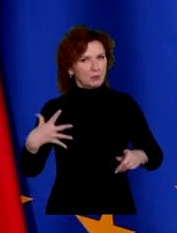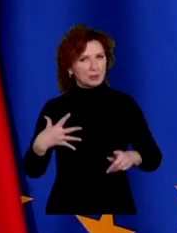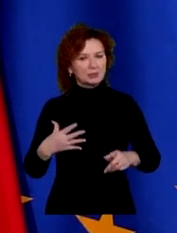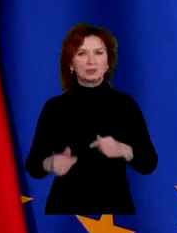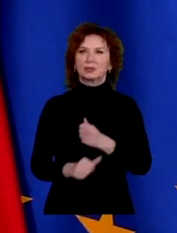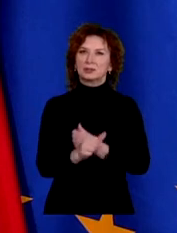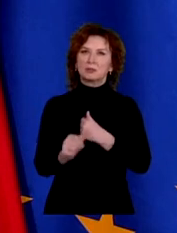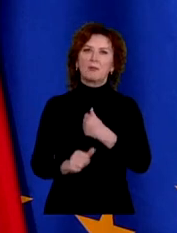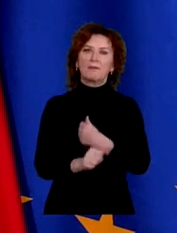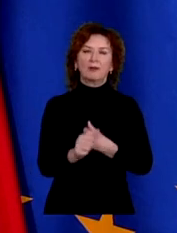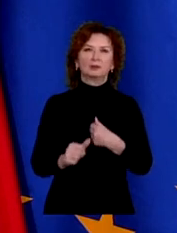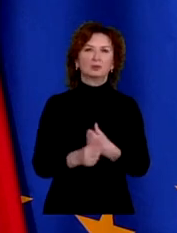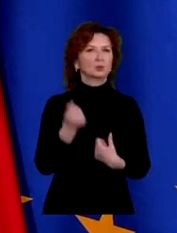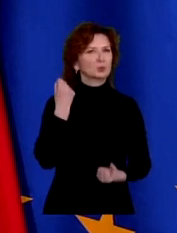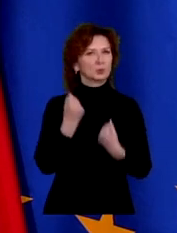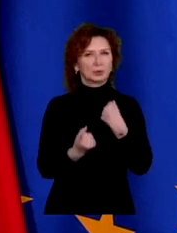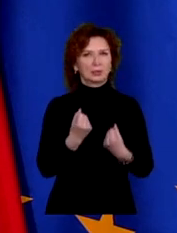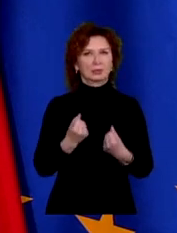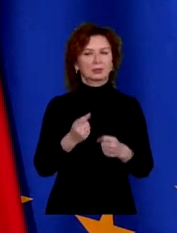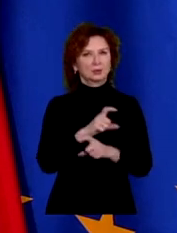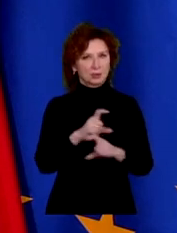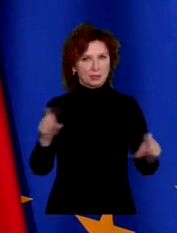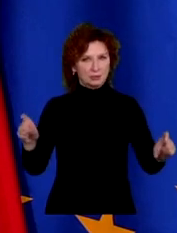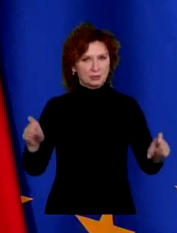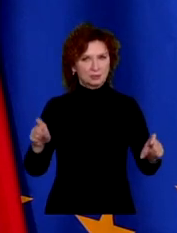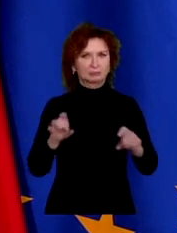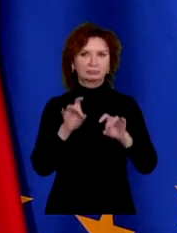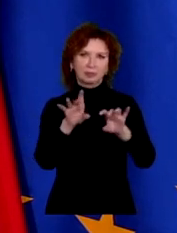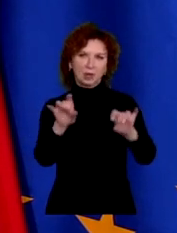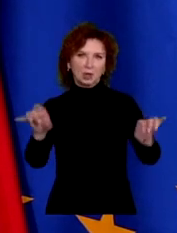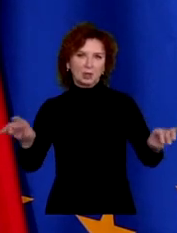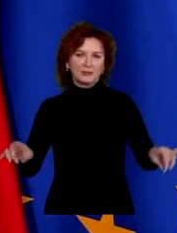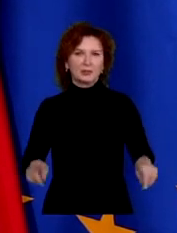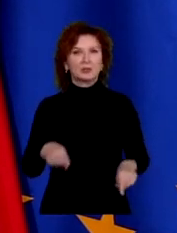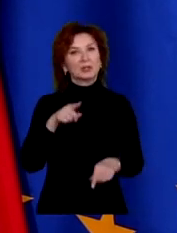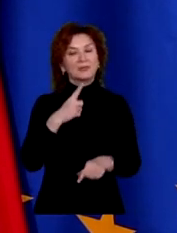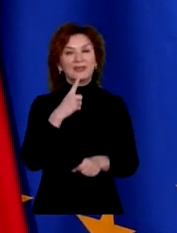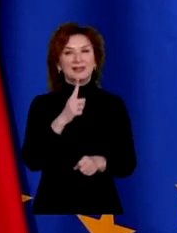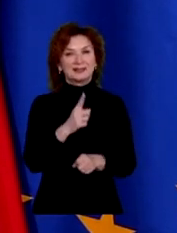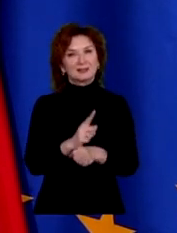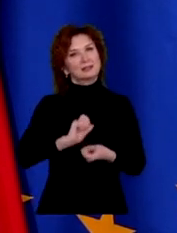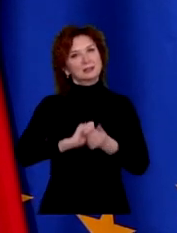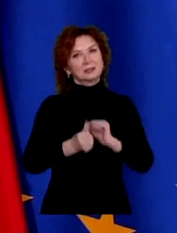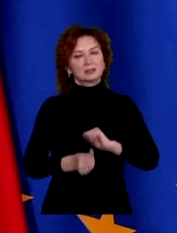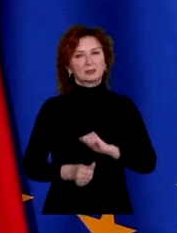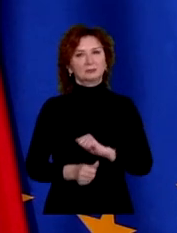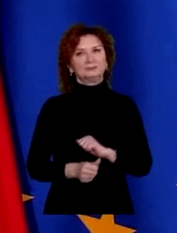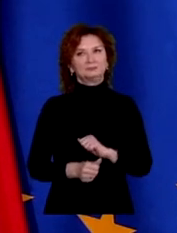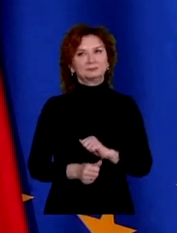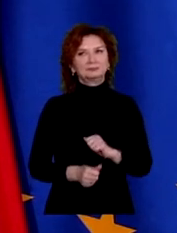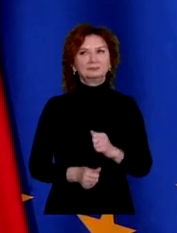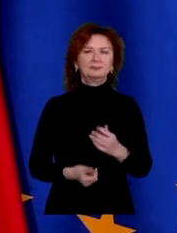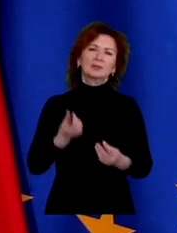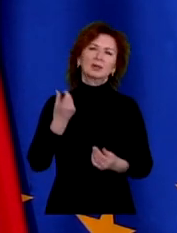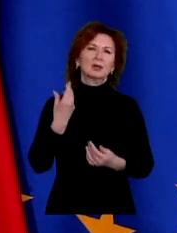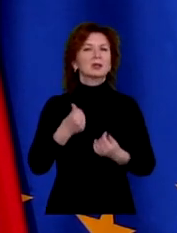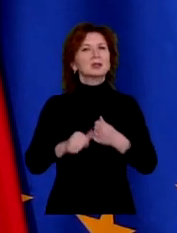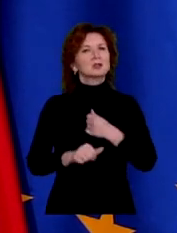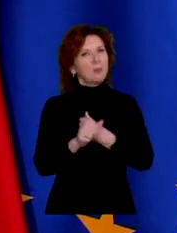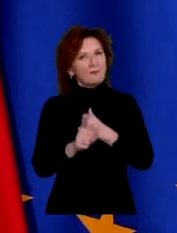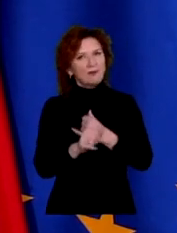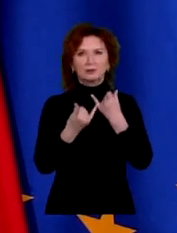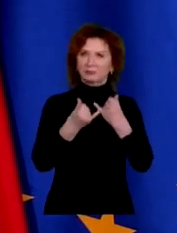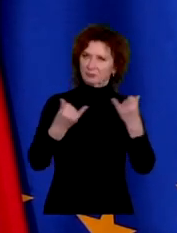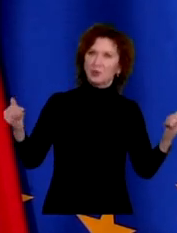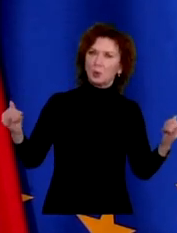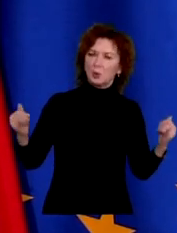wynikają z tego trudnego czasu epidemii koronawirusa, te decyzje podejmowane są ważąc kilka różnych dóbr.